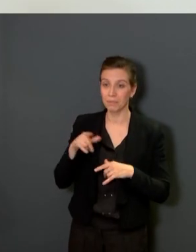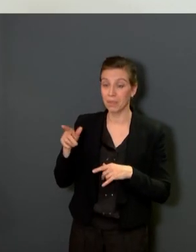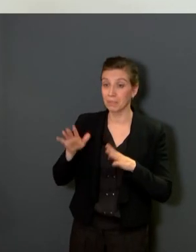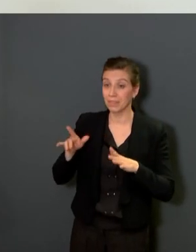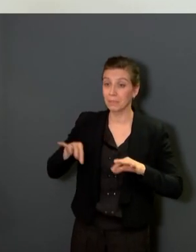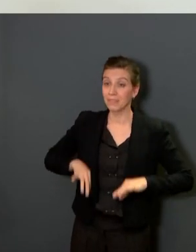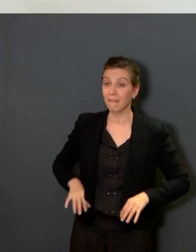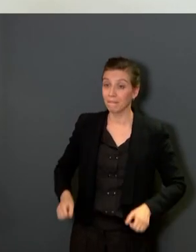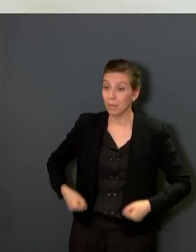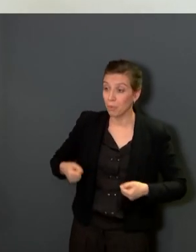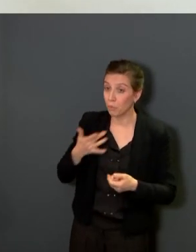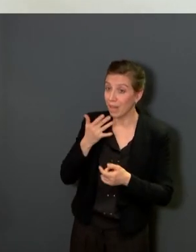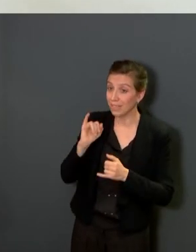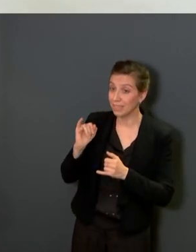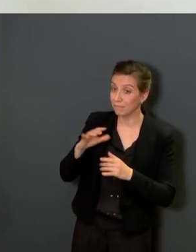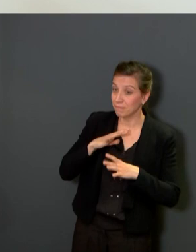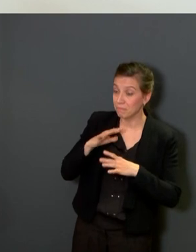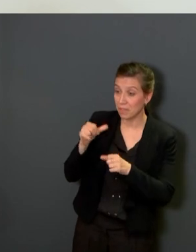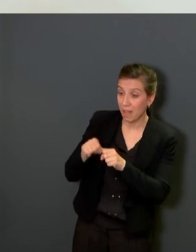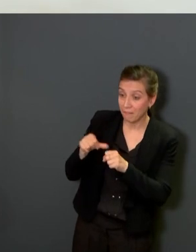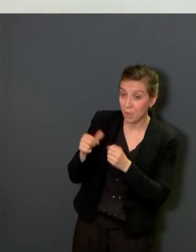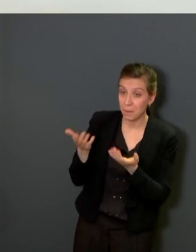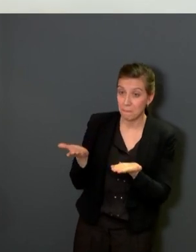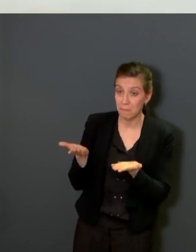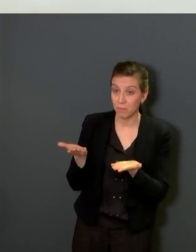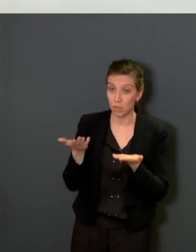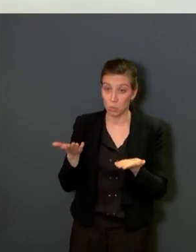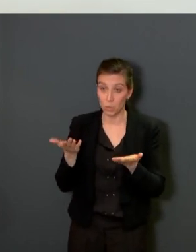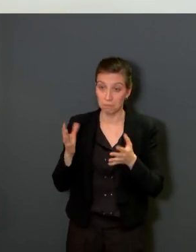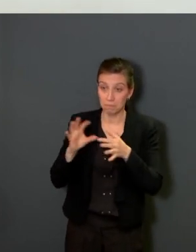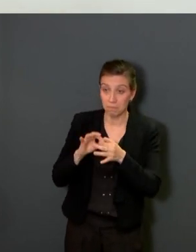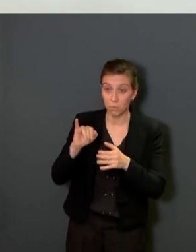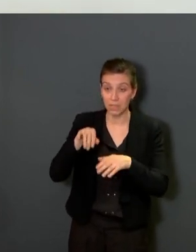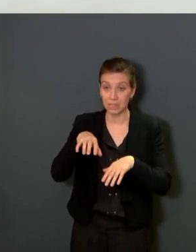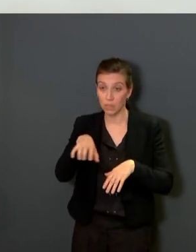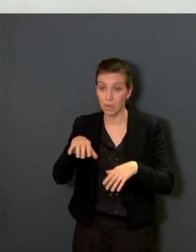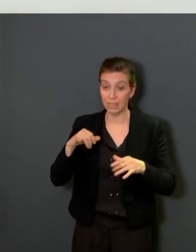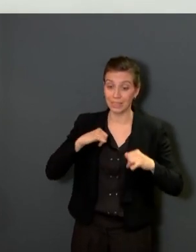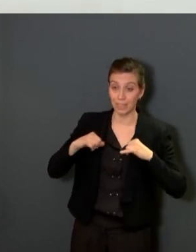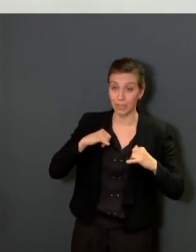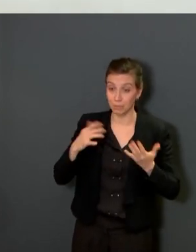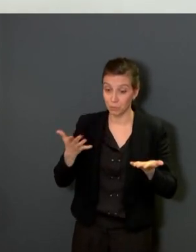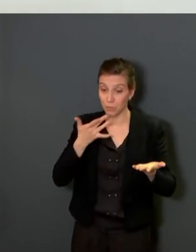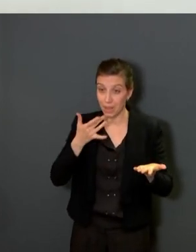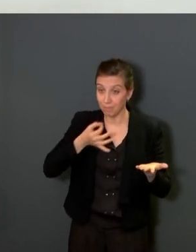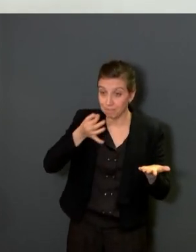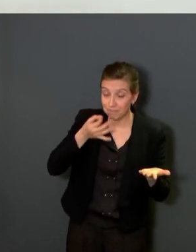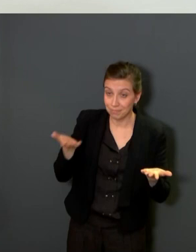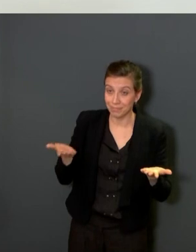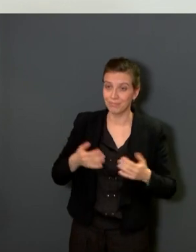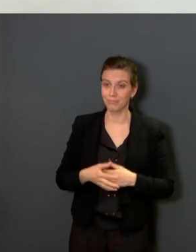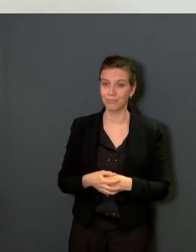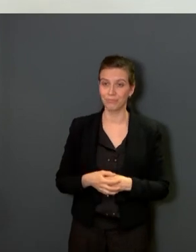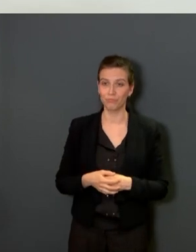daarop ingaan. Over de situatie waar we het voor een stukje al over gehad